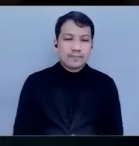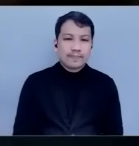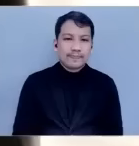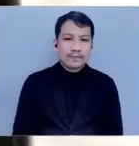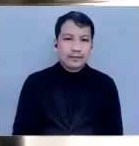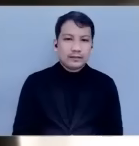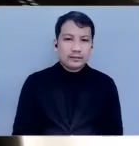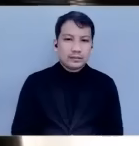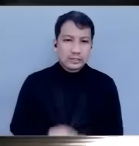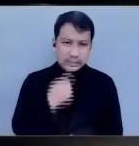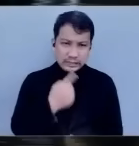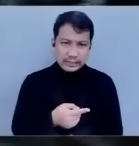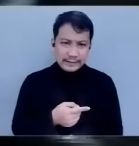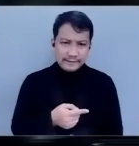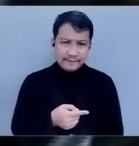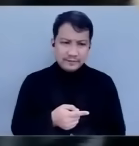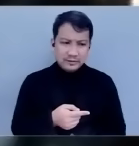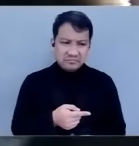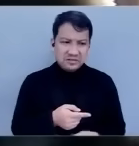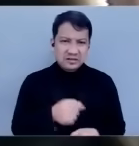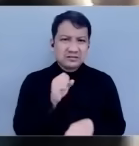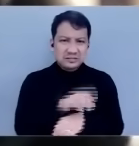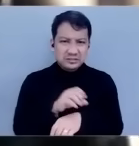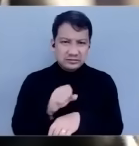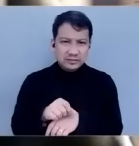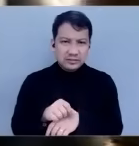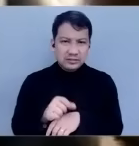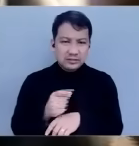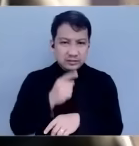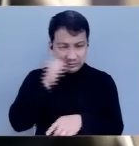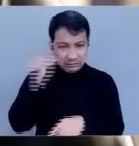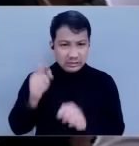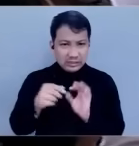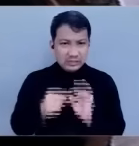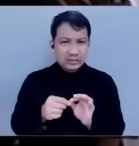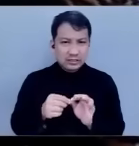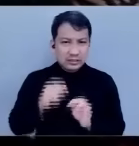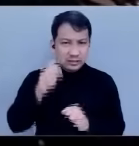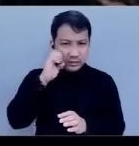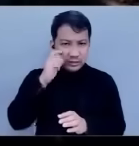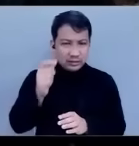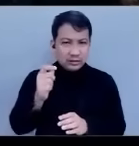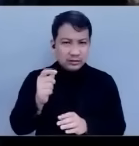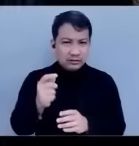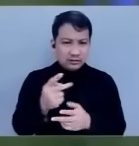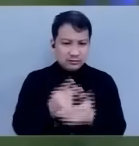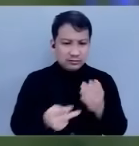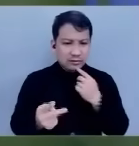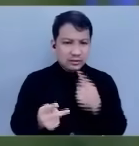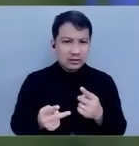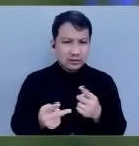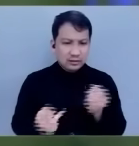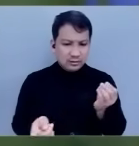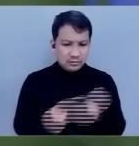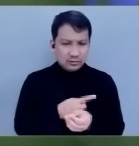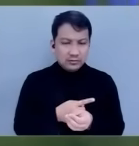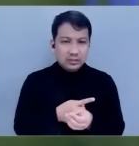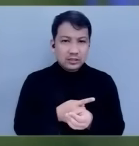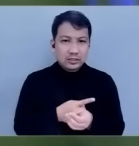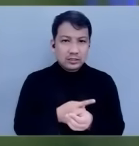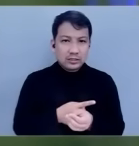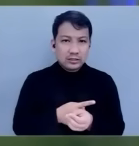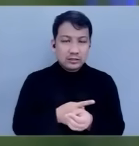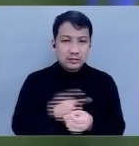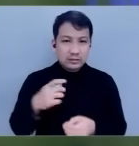Intriga lang. Ganito inilarawan ni House Deputy Majority Leader Erwin Tulfo ang balibalitang impeachment o pagpapatalsik ng